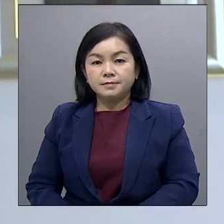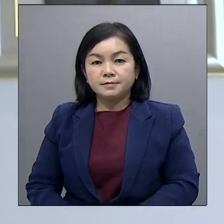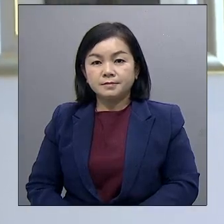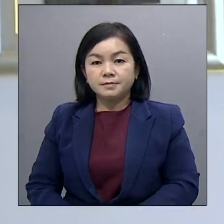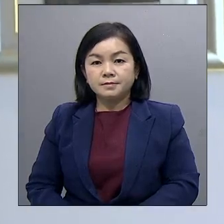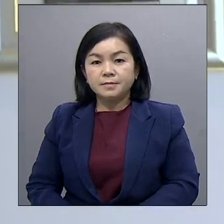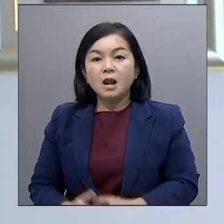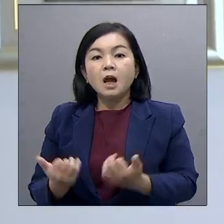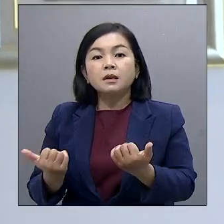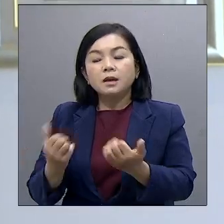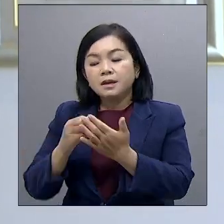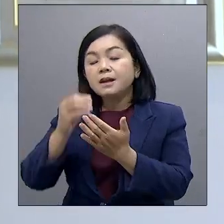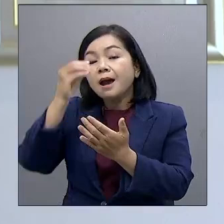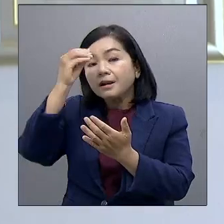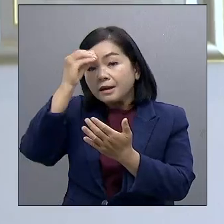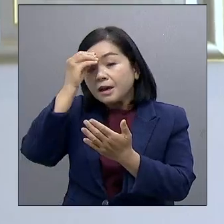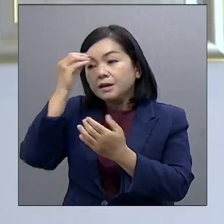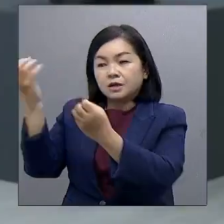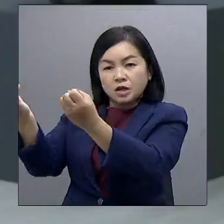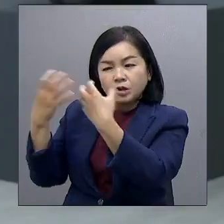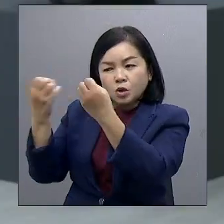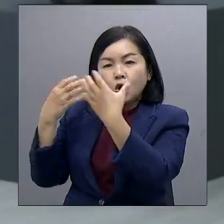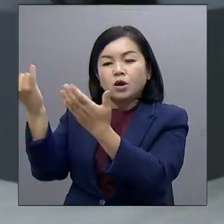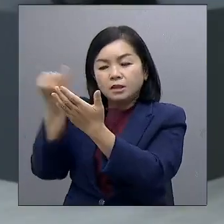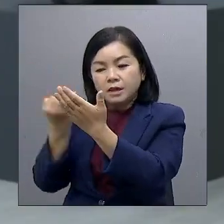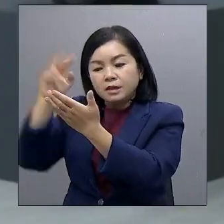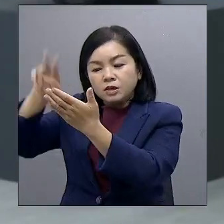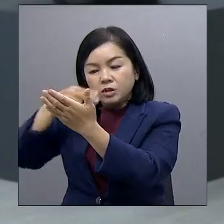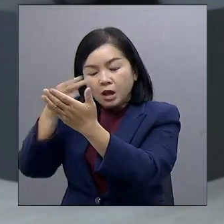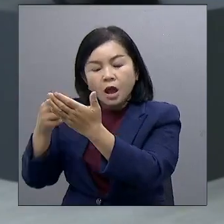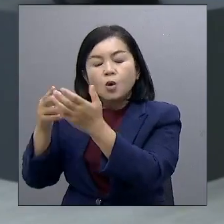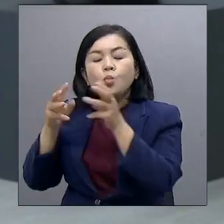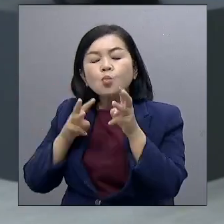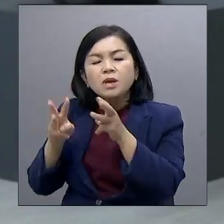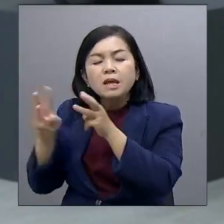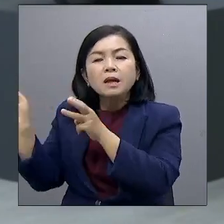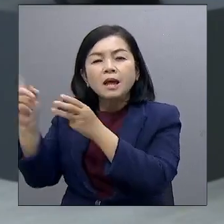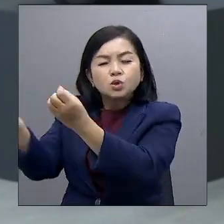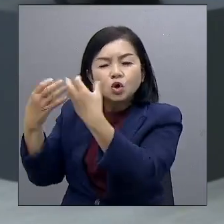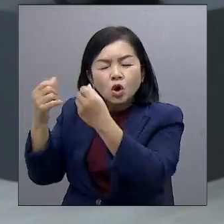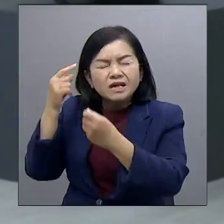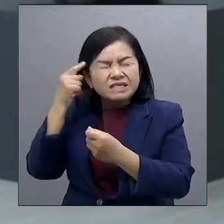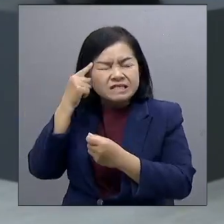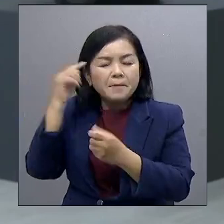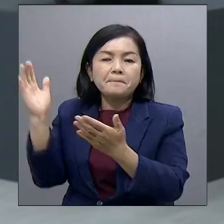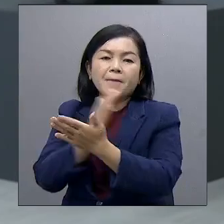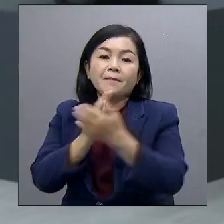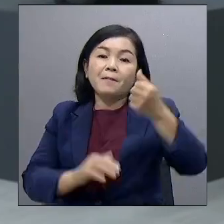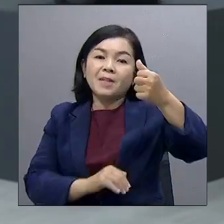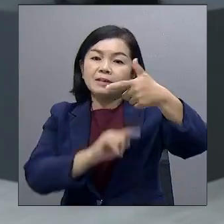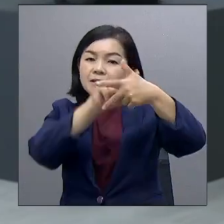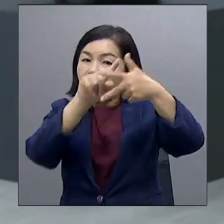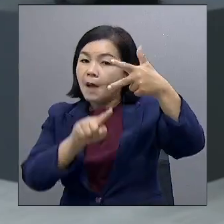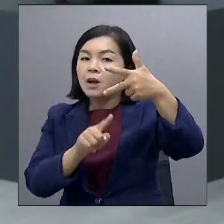ในการเรียนศิลปะกับอาจารย์เนี่ยผมได้ข้อคิดมาอยู่ 3อย่างในการทำงานศิลปะ 1เราคิดอะไร